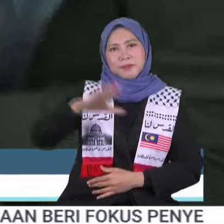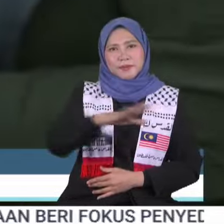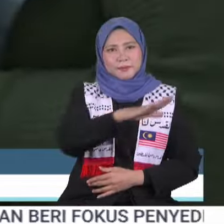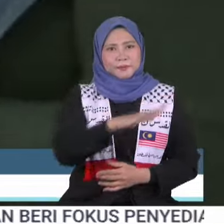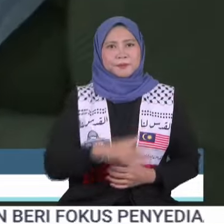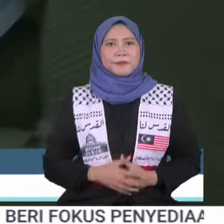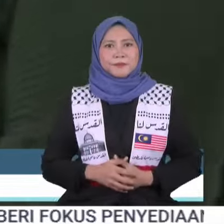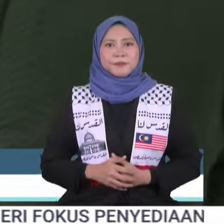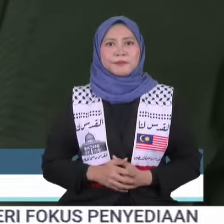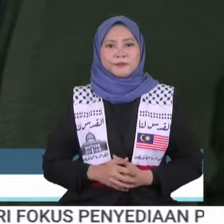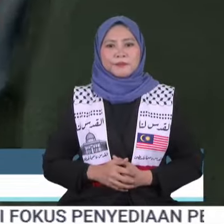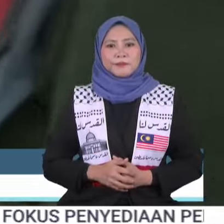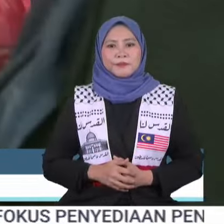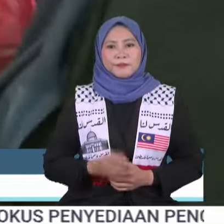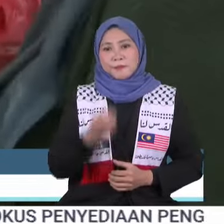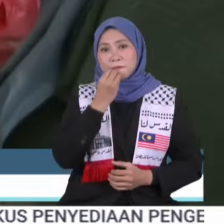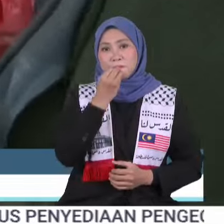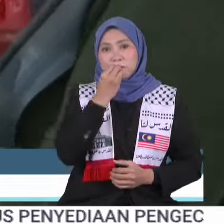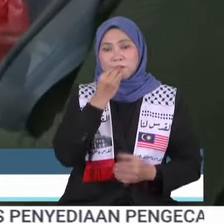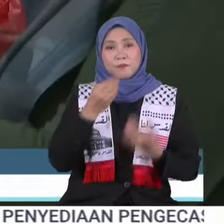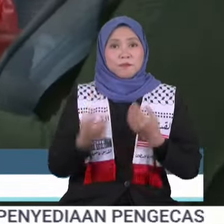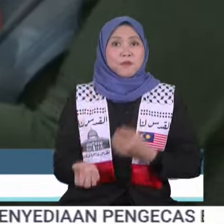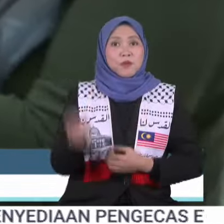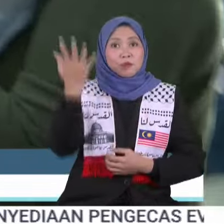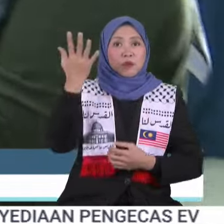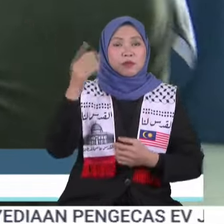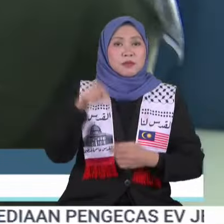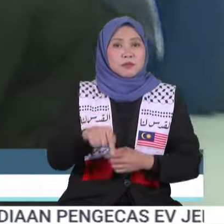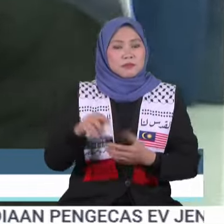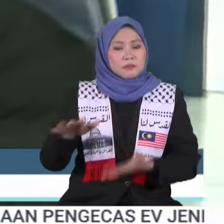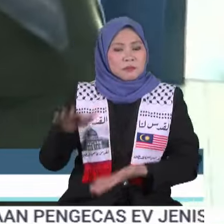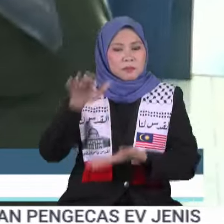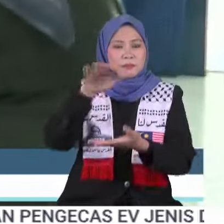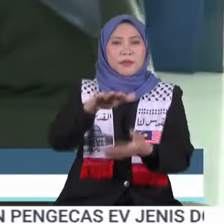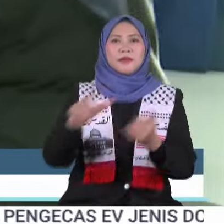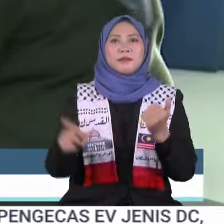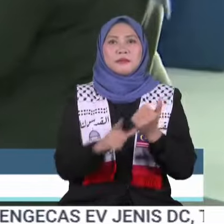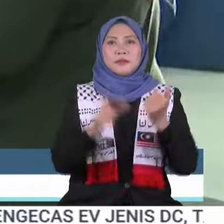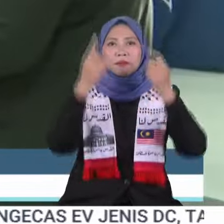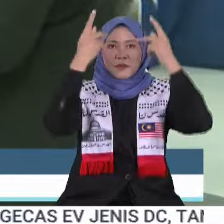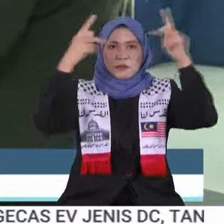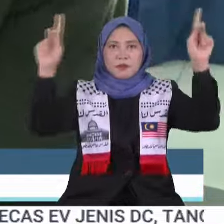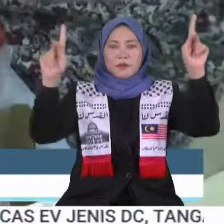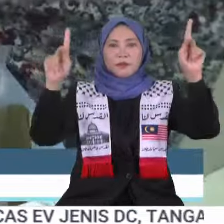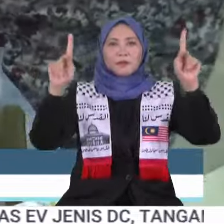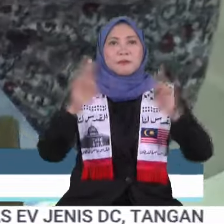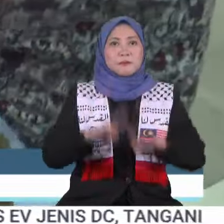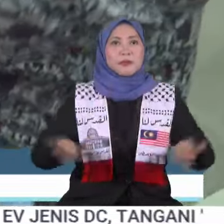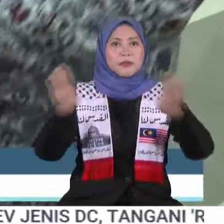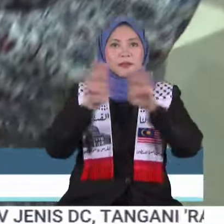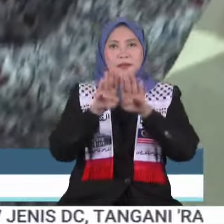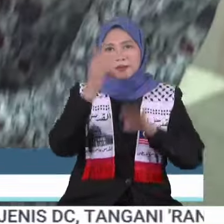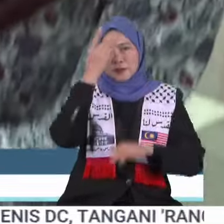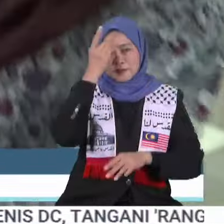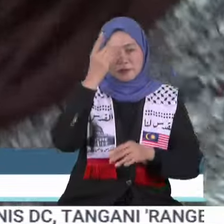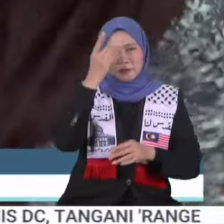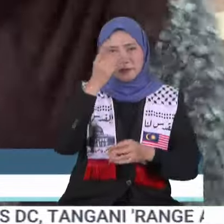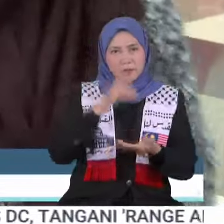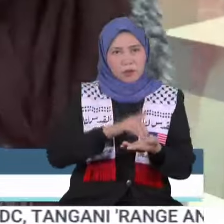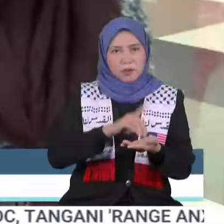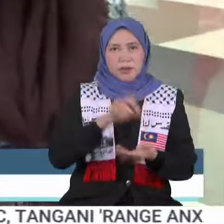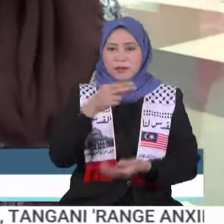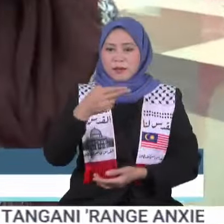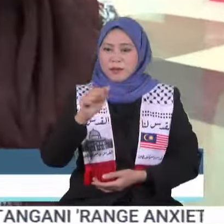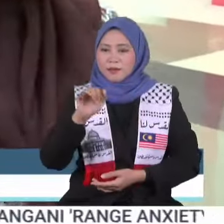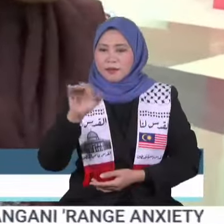Ramadan agihan juadah berbuka puasa ini disampaikan timbalan pengarah seksyen berita TV Dr haid babin